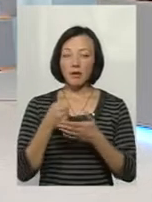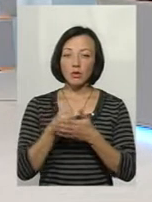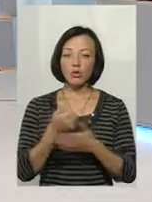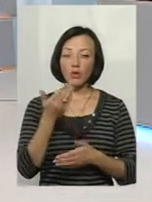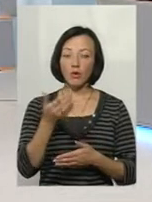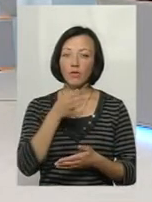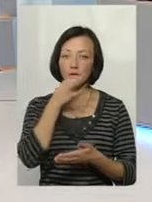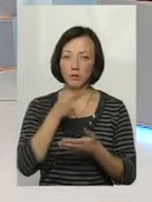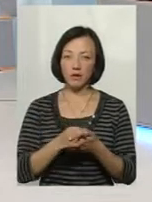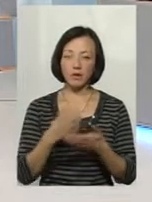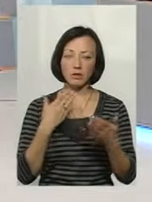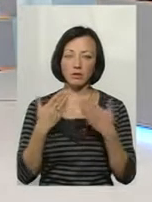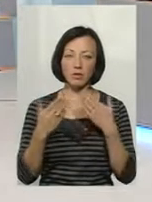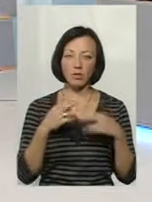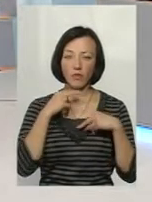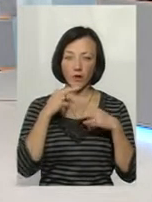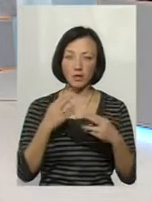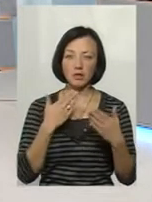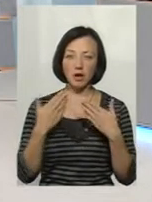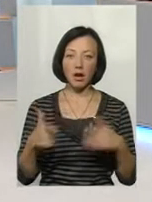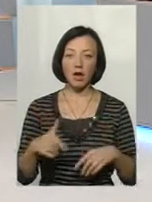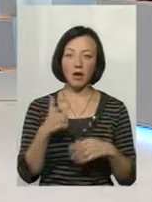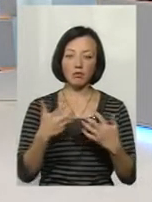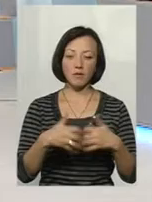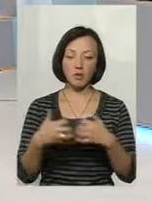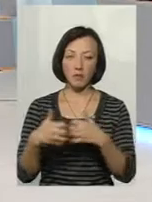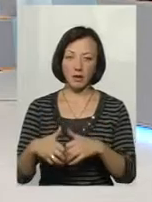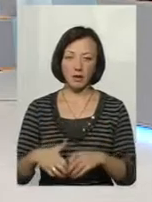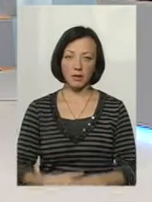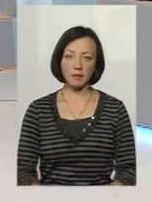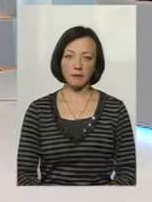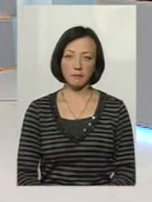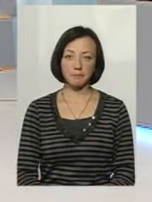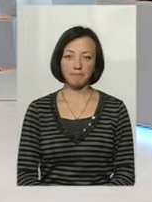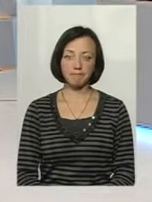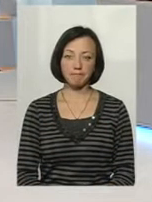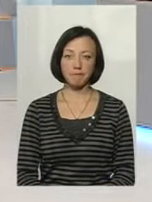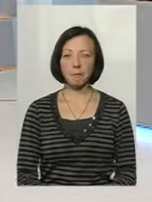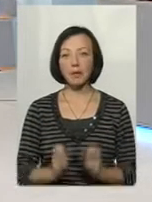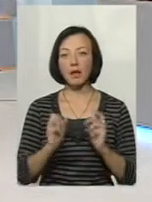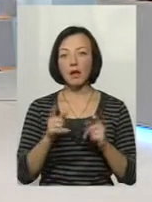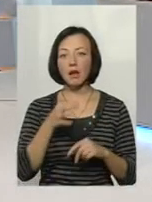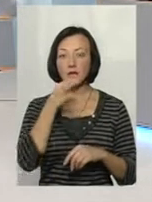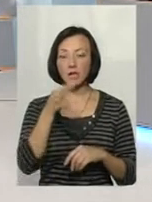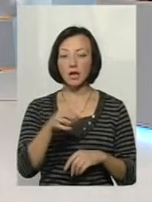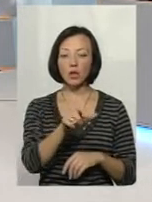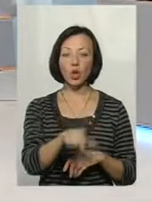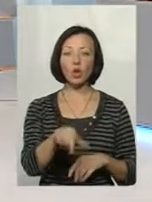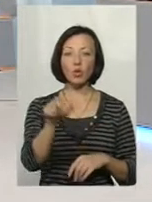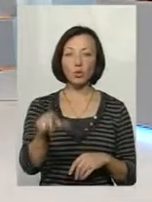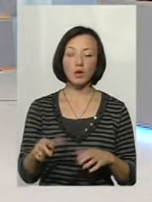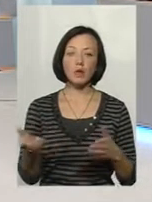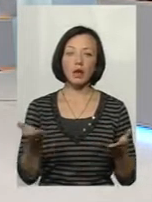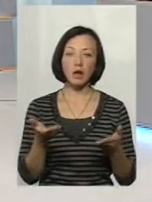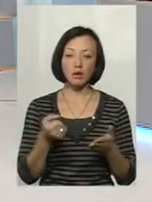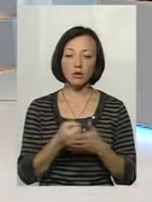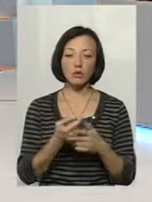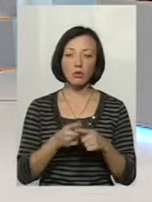відповідального ставлення, до уважного ставлення до газових приладів. Ну, як би сказати, ті люди, які до